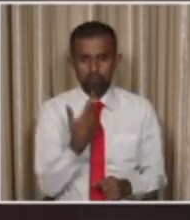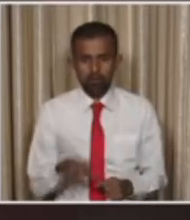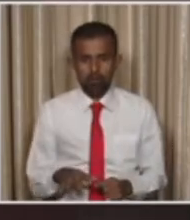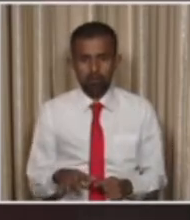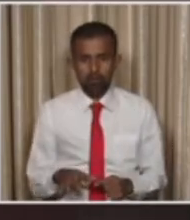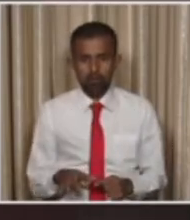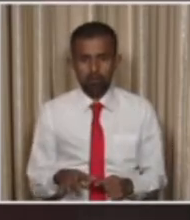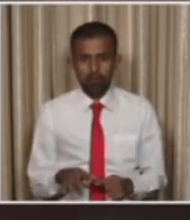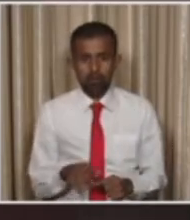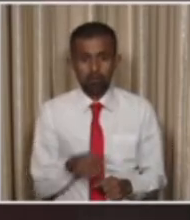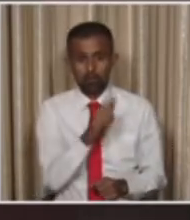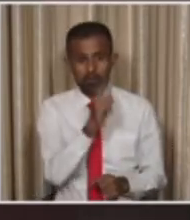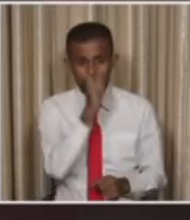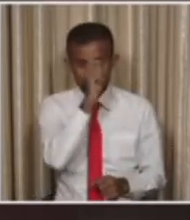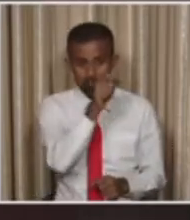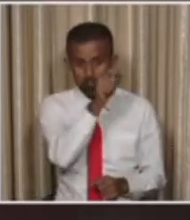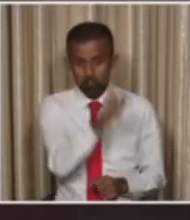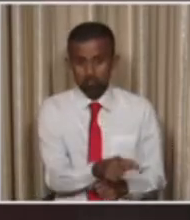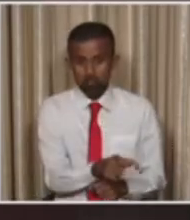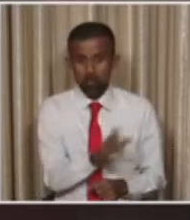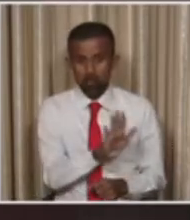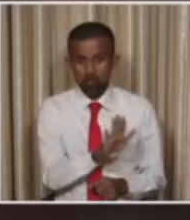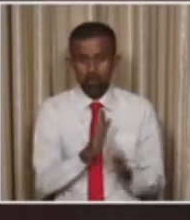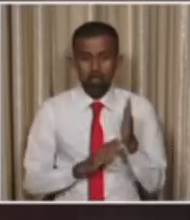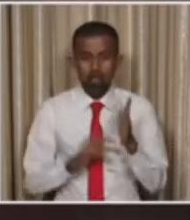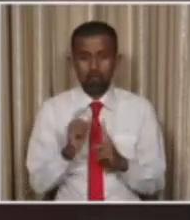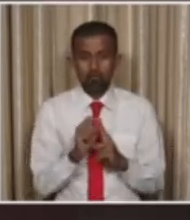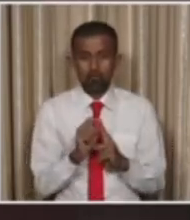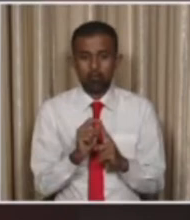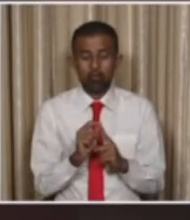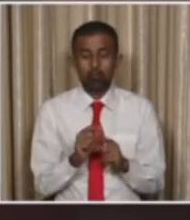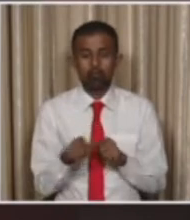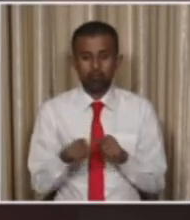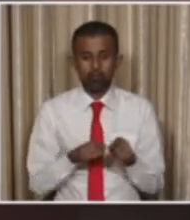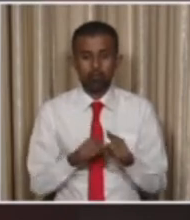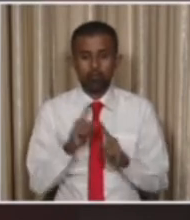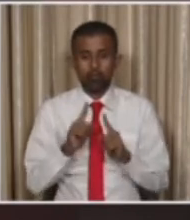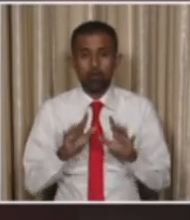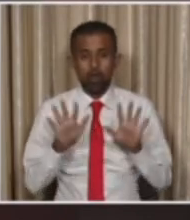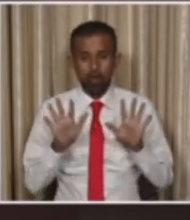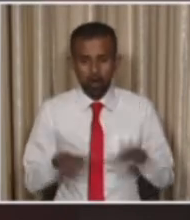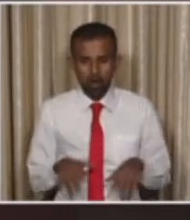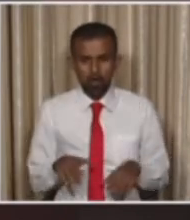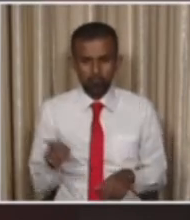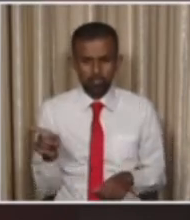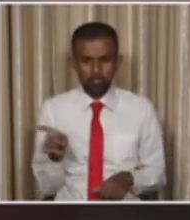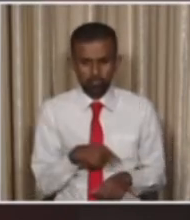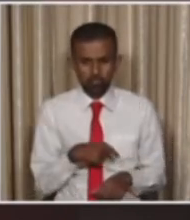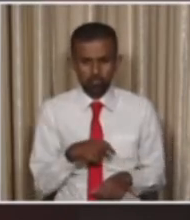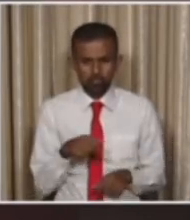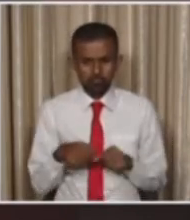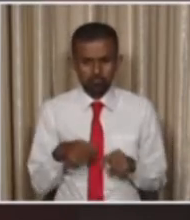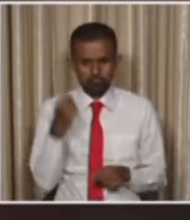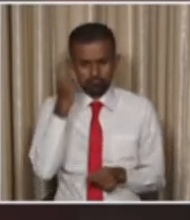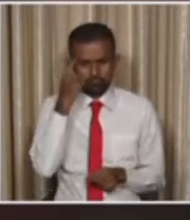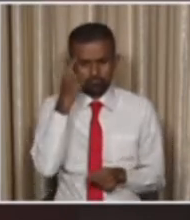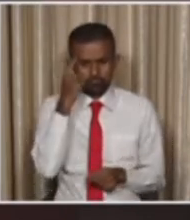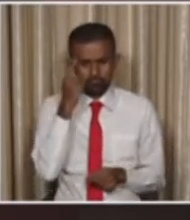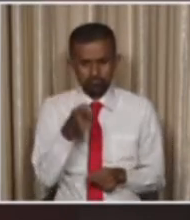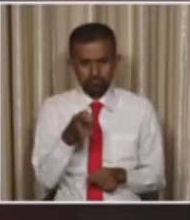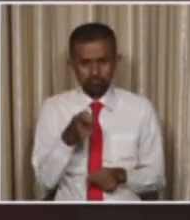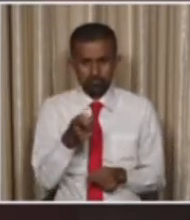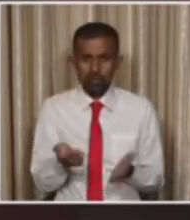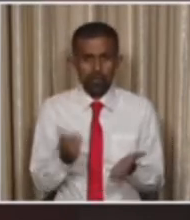මතන් එතුමා එතුමාගේ අමාත්‍යංශ ඇමතිවරයා විදිහට අද කතා කරන අන්තිම දවස කියලා මට මේ කල්පනා වුණේ. මොකද